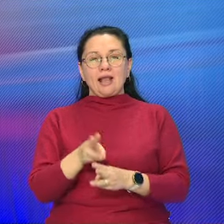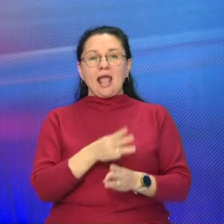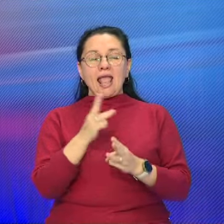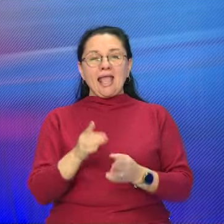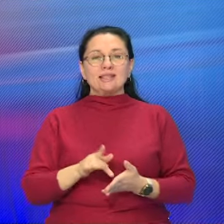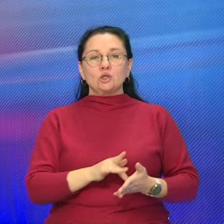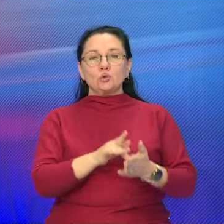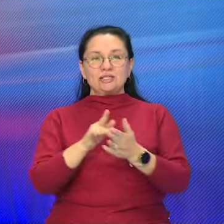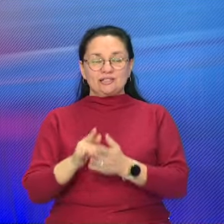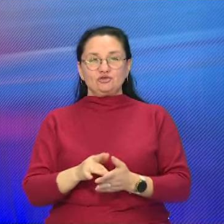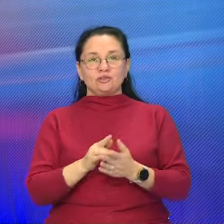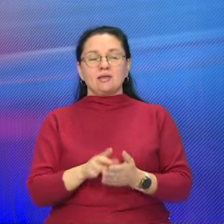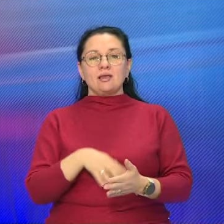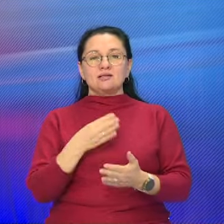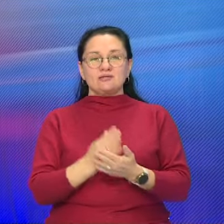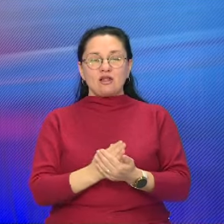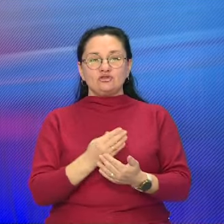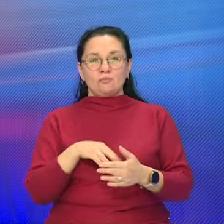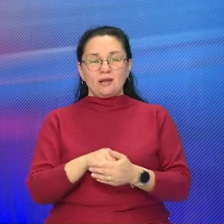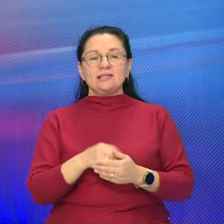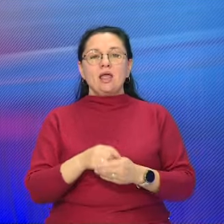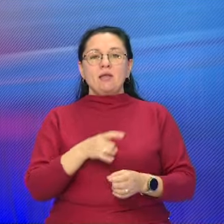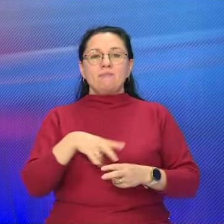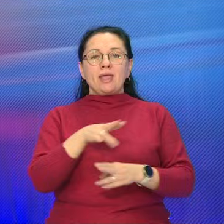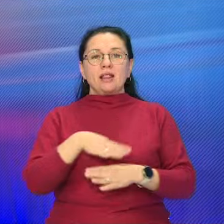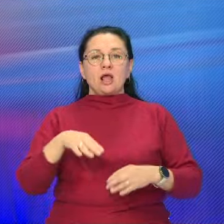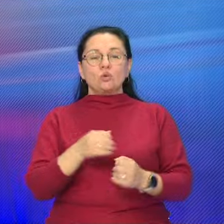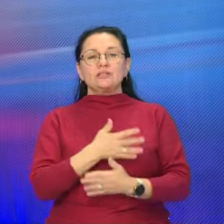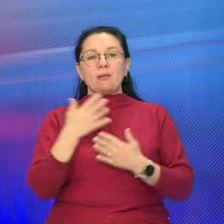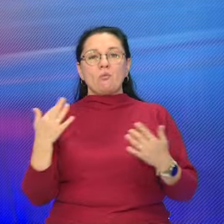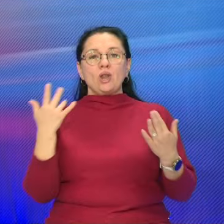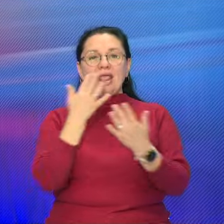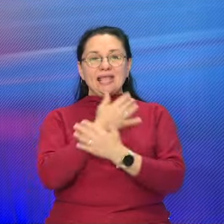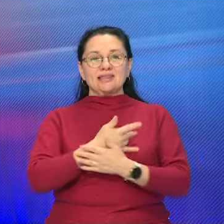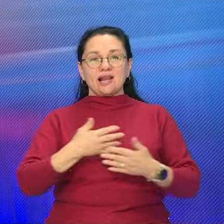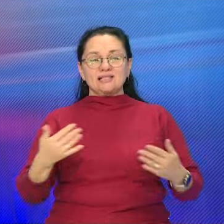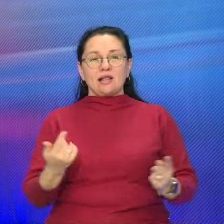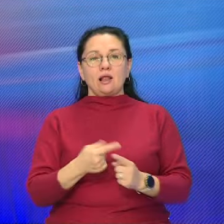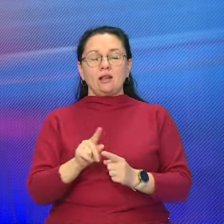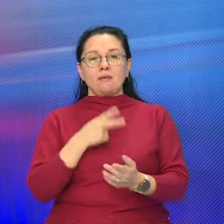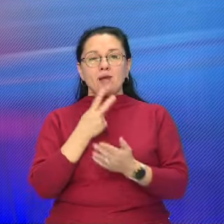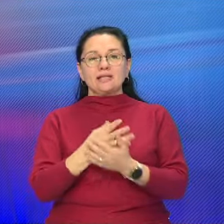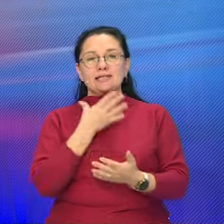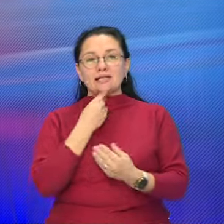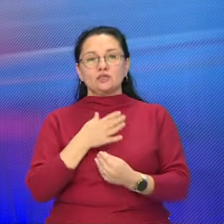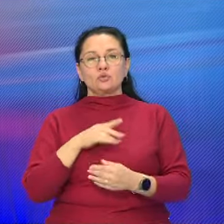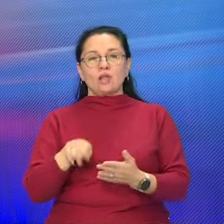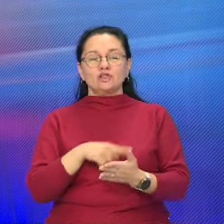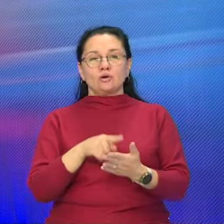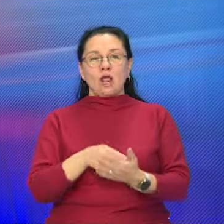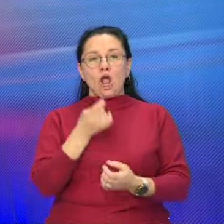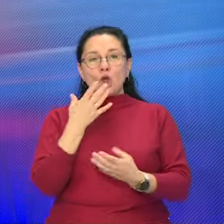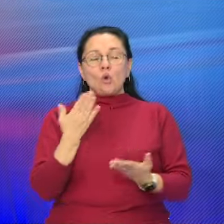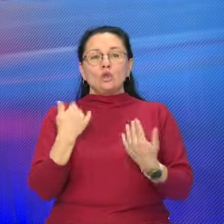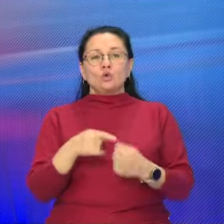потенциал Беларуси, популяризовать автоспорт, сделать его более интернациональным, показать красоту наших городов. Гродна – уже